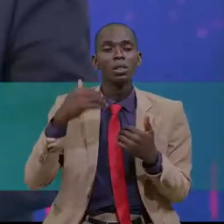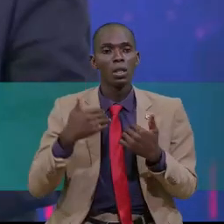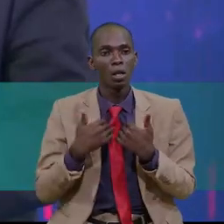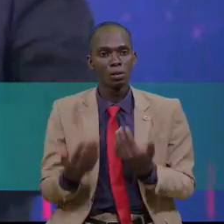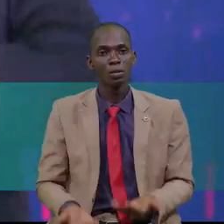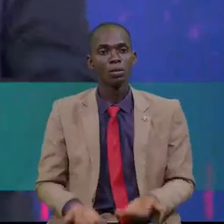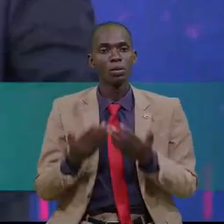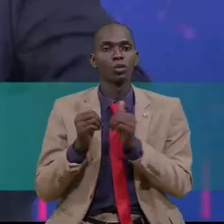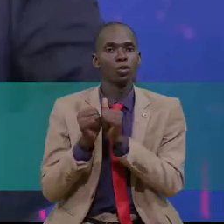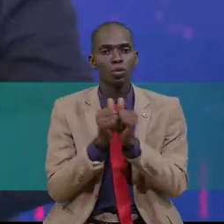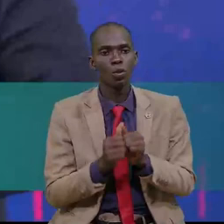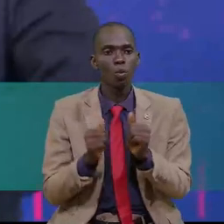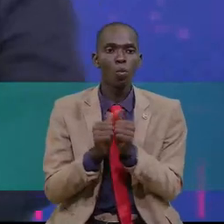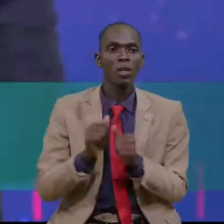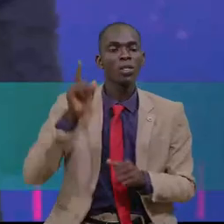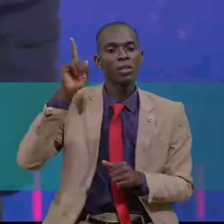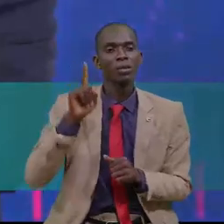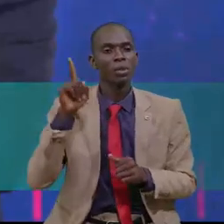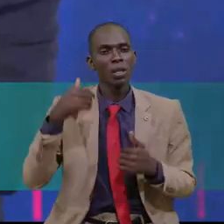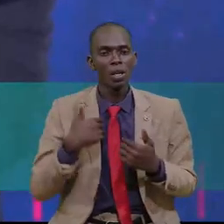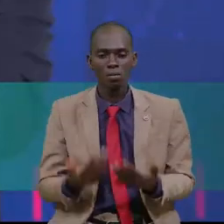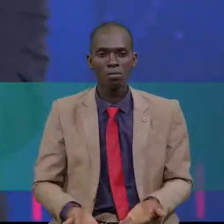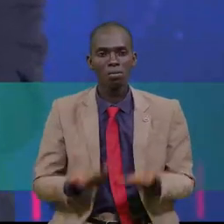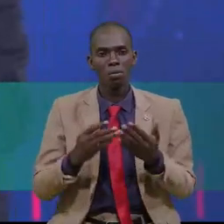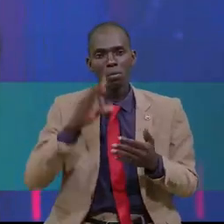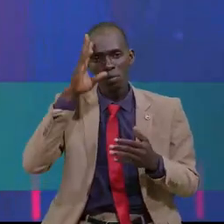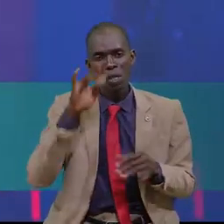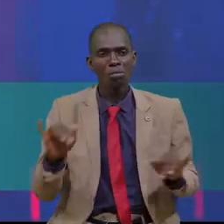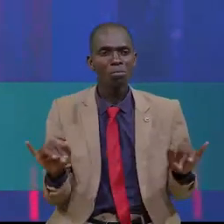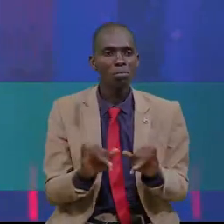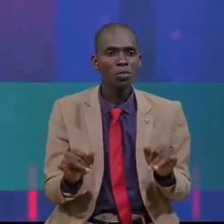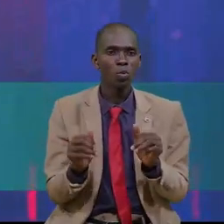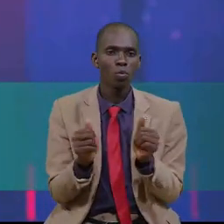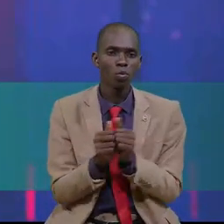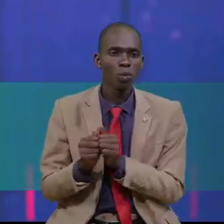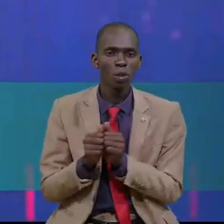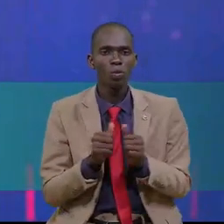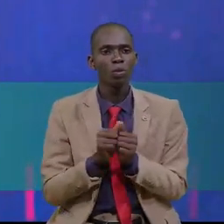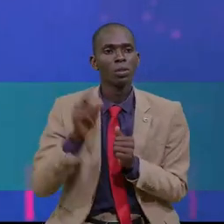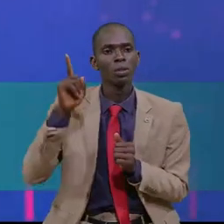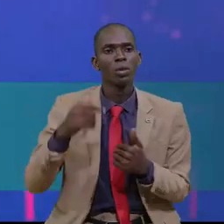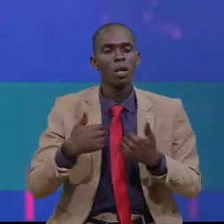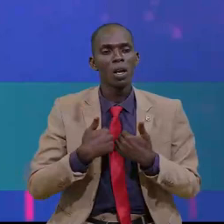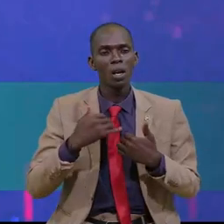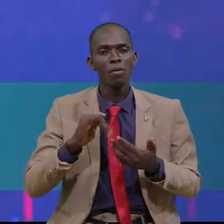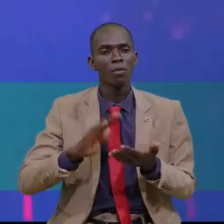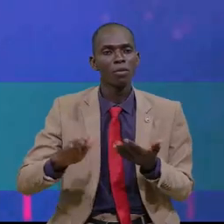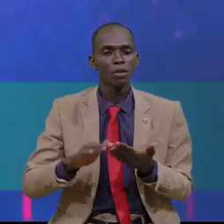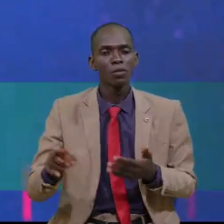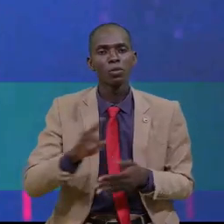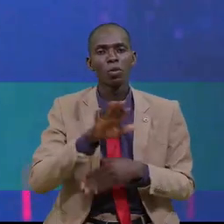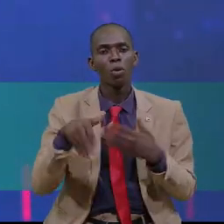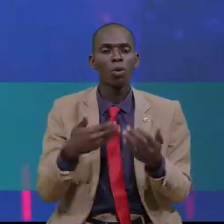a rendu à la vie avec lui. Il vous a rendu à la vie avec lui en nous faisant grâce